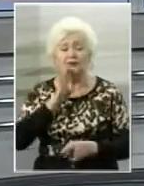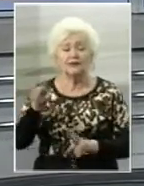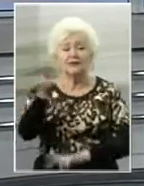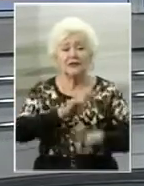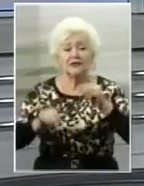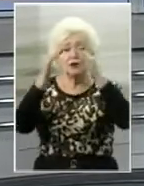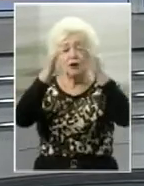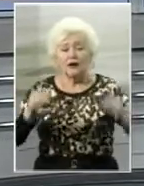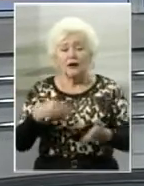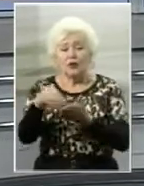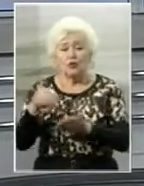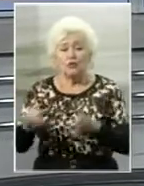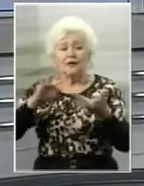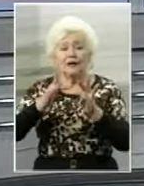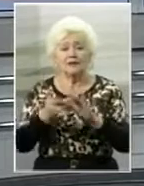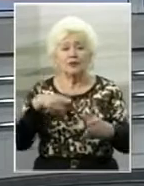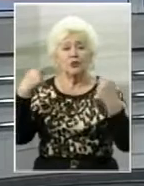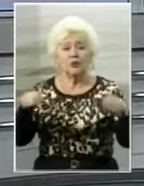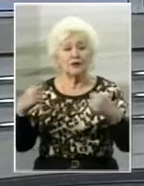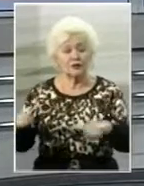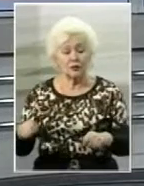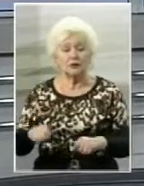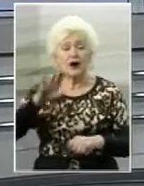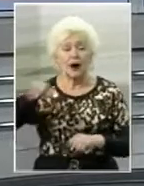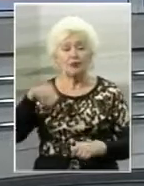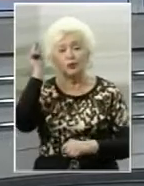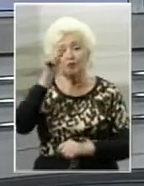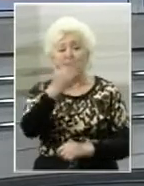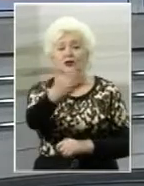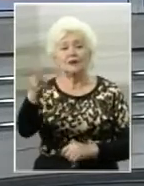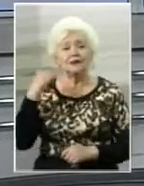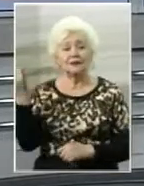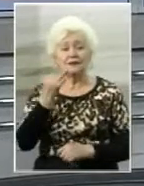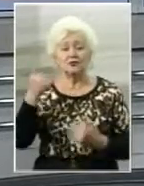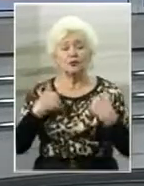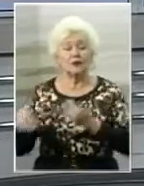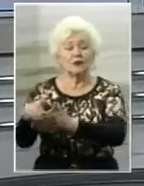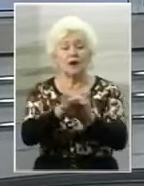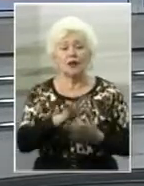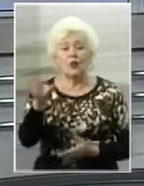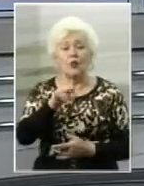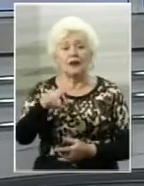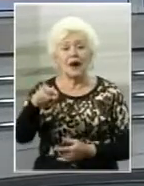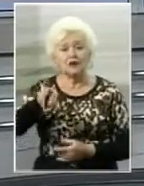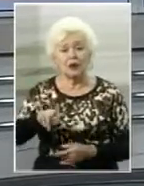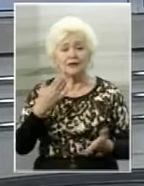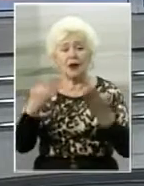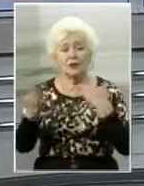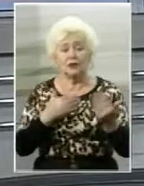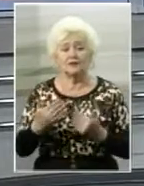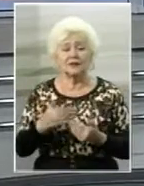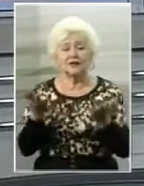на горищах та купує на інтернет-аукціонах, а потім вивчає їх історію. Моя колега Ольга Ляшенко поспілкувалася